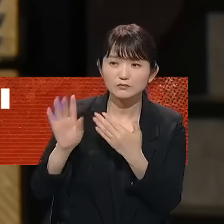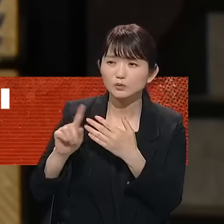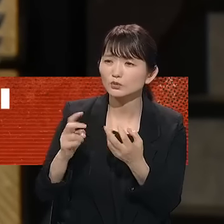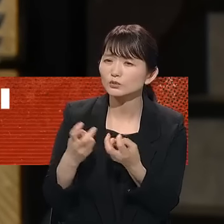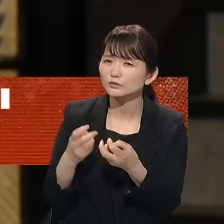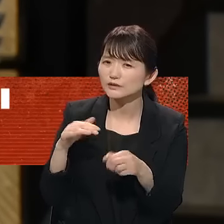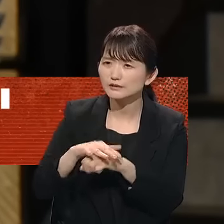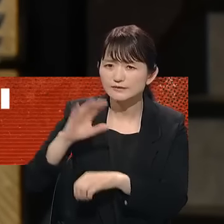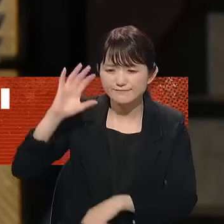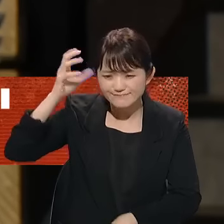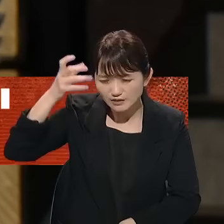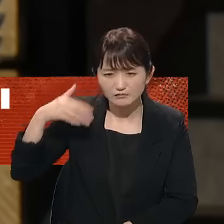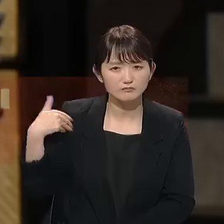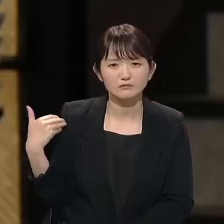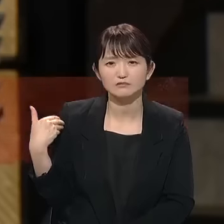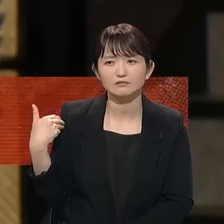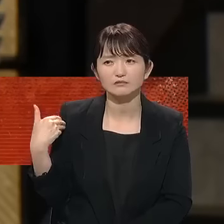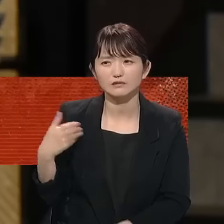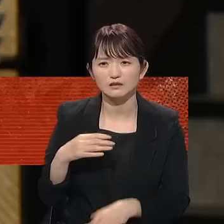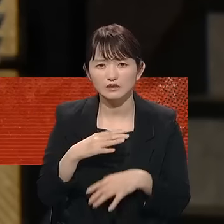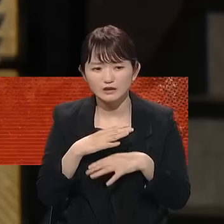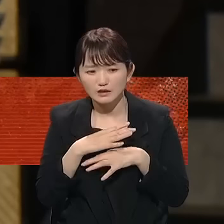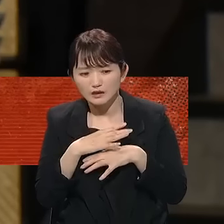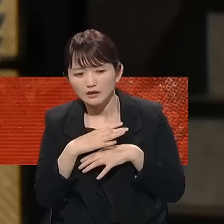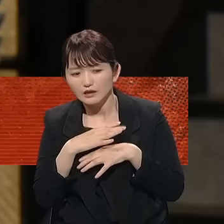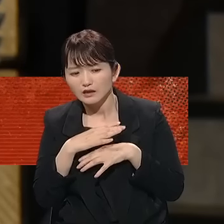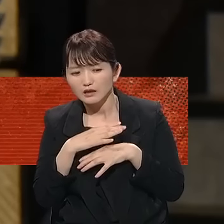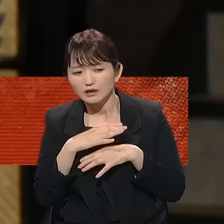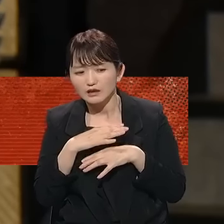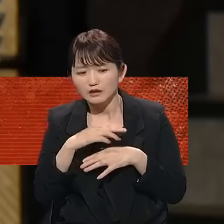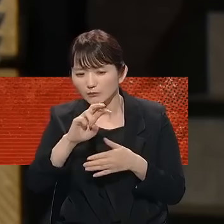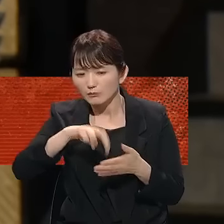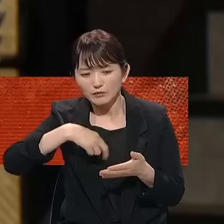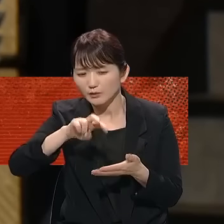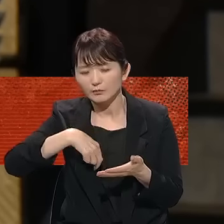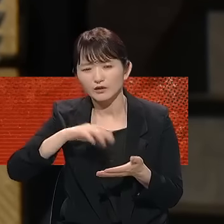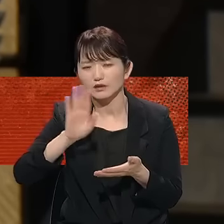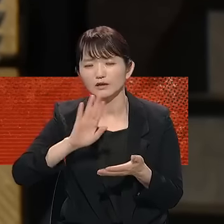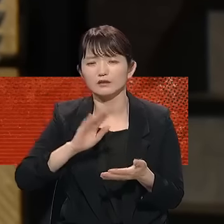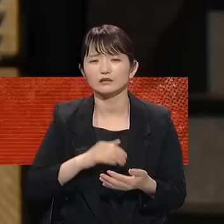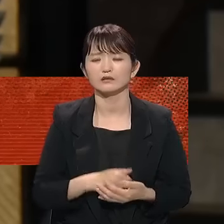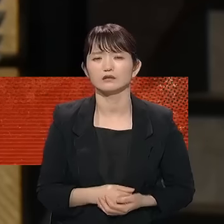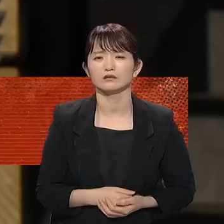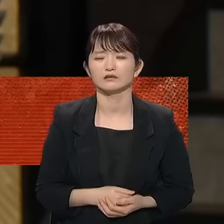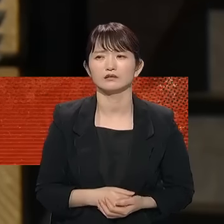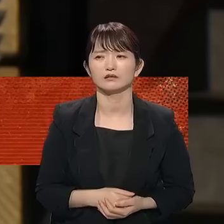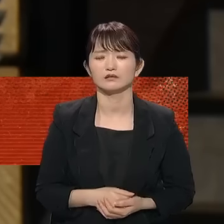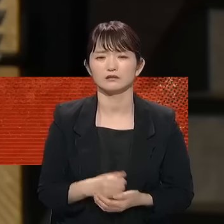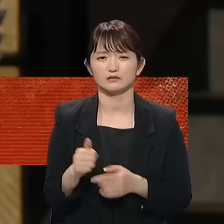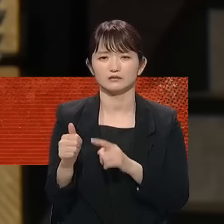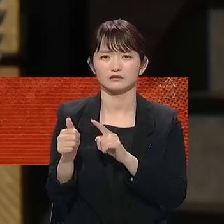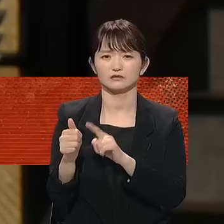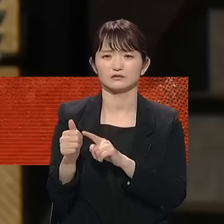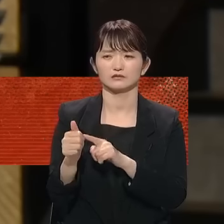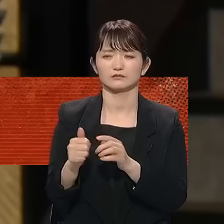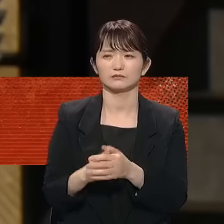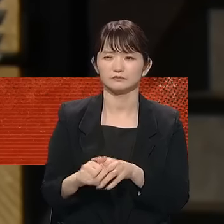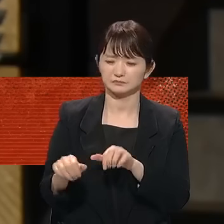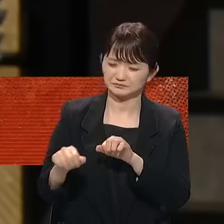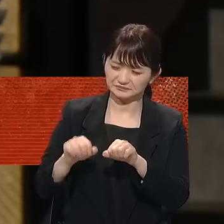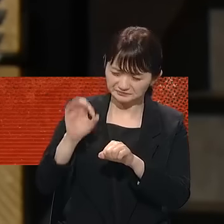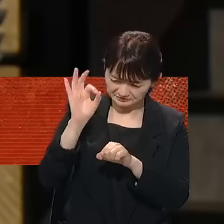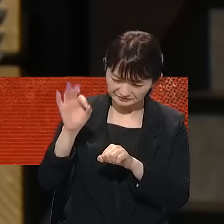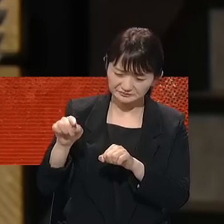또 돌변할지 모르기 때문에 무서워서 단문도 하지 않고 문자도 보내지 않았다라고 하는데 저 남성 하는 행동